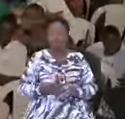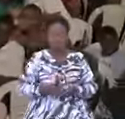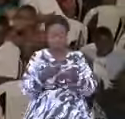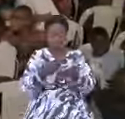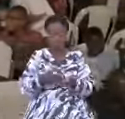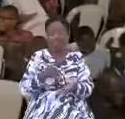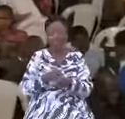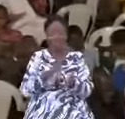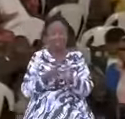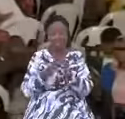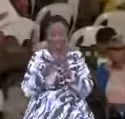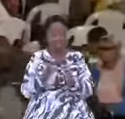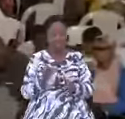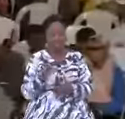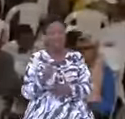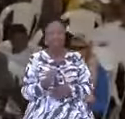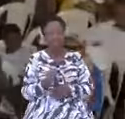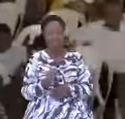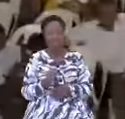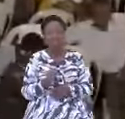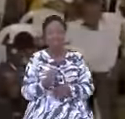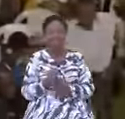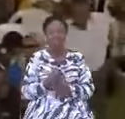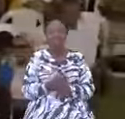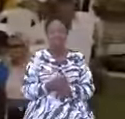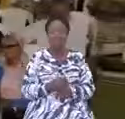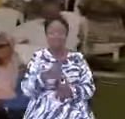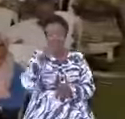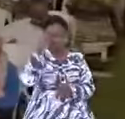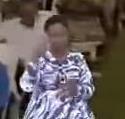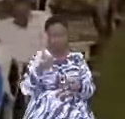négliger ceux ci ils sont très importants pour nous